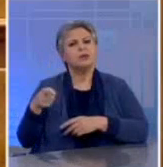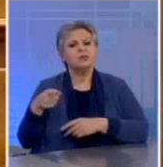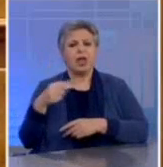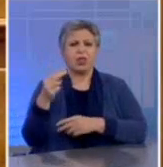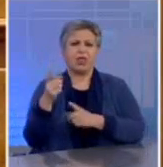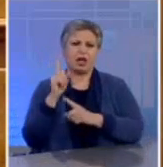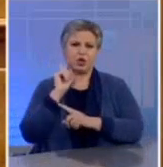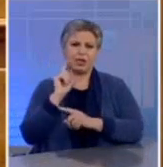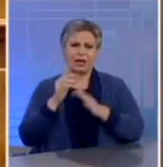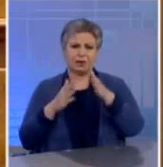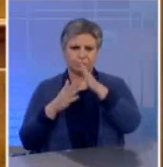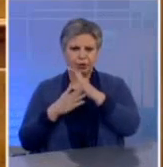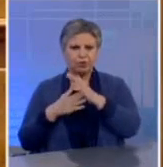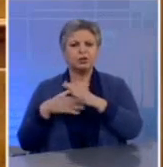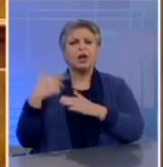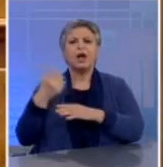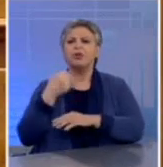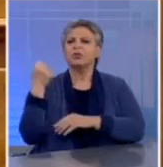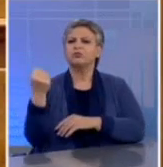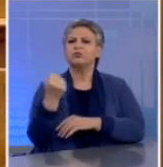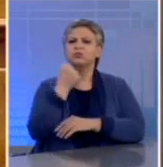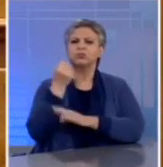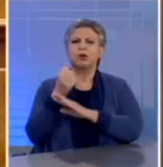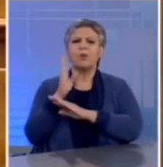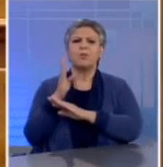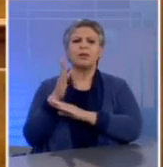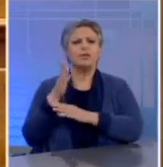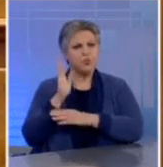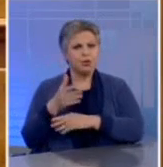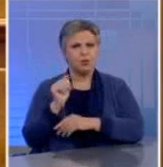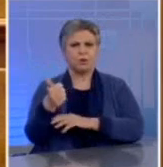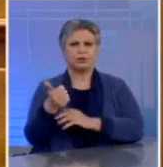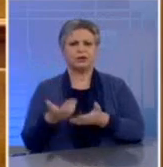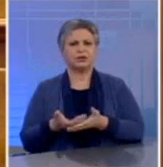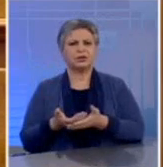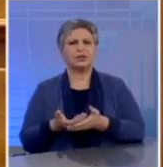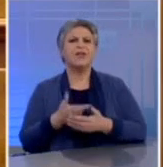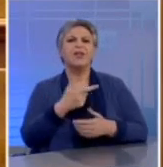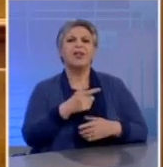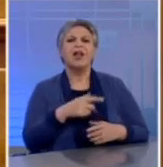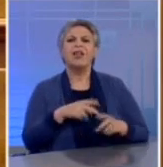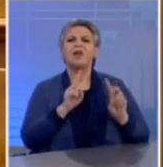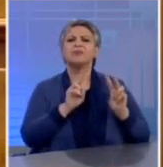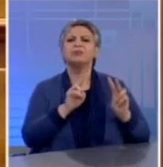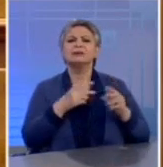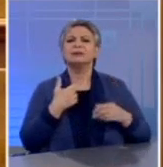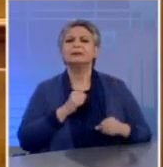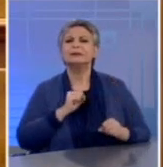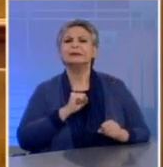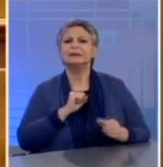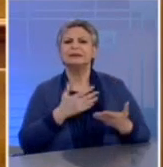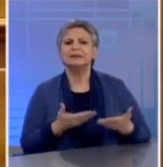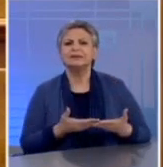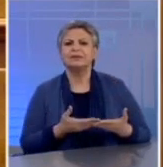Δάνου. Τι έχει να φοβηθεί το Πασόκ? Έχει να φοβηθεί μήπως σε σχέση με μετόχους